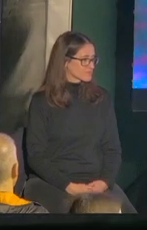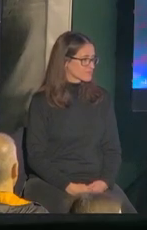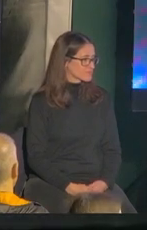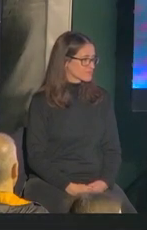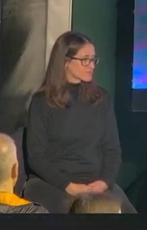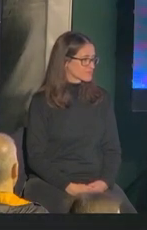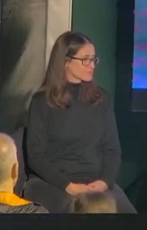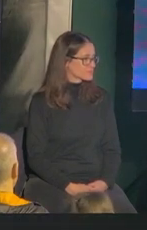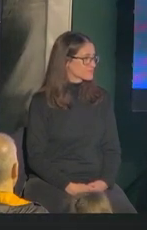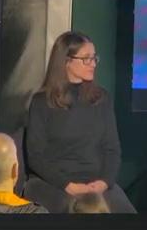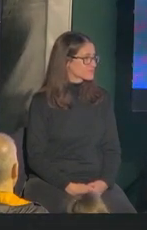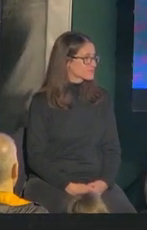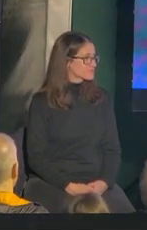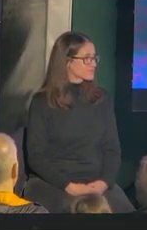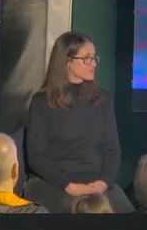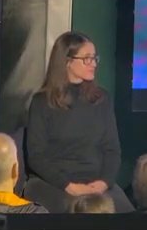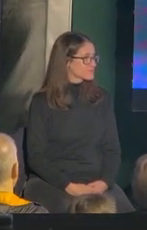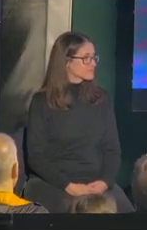Ieps.